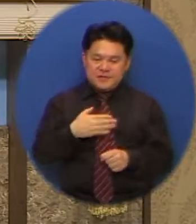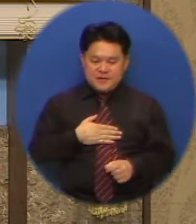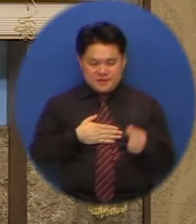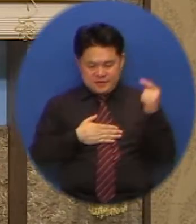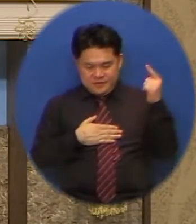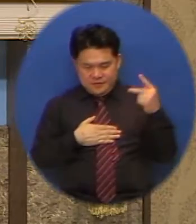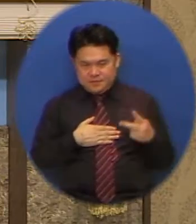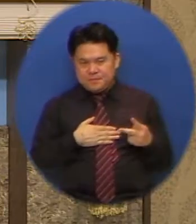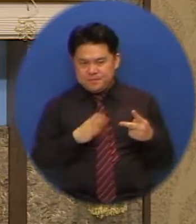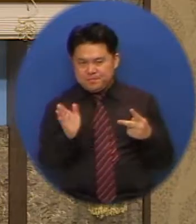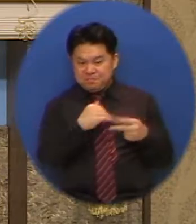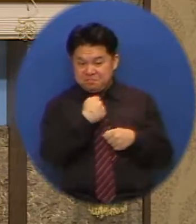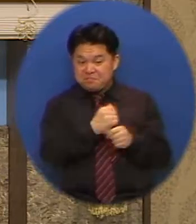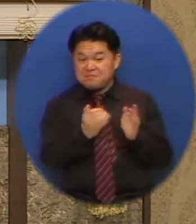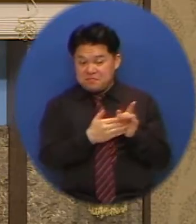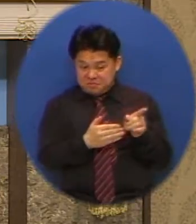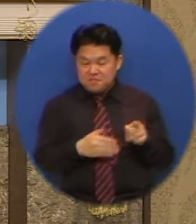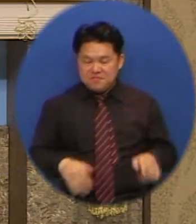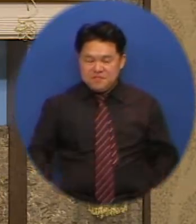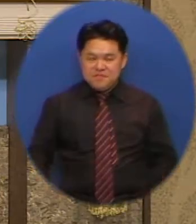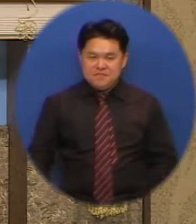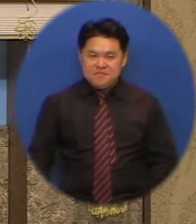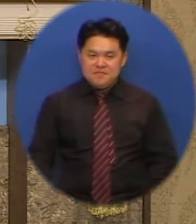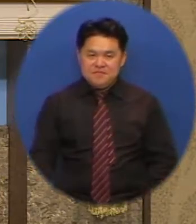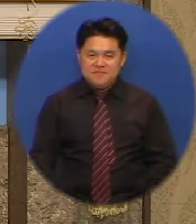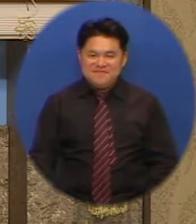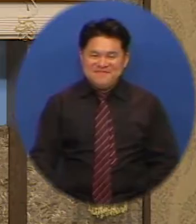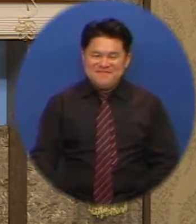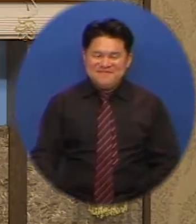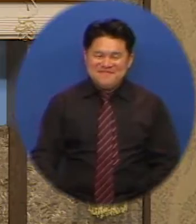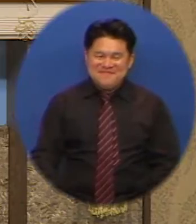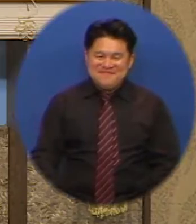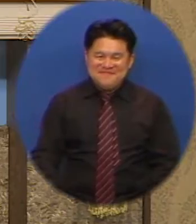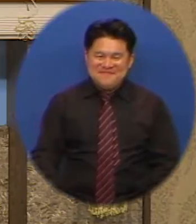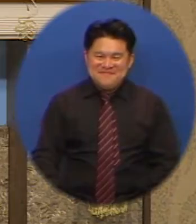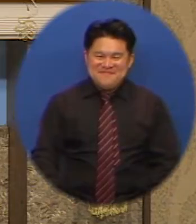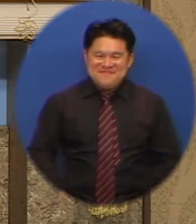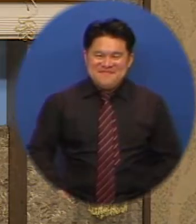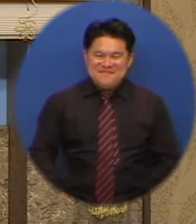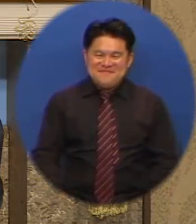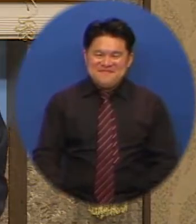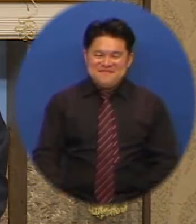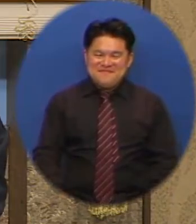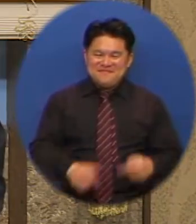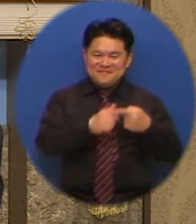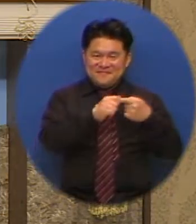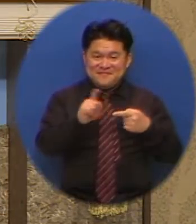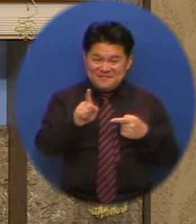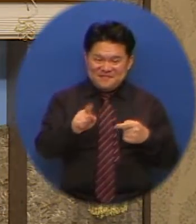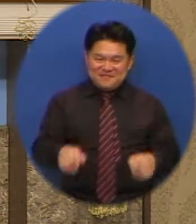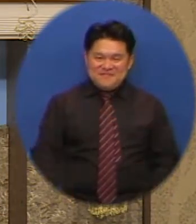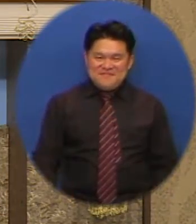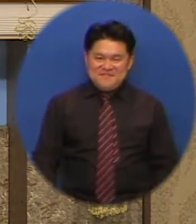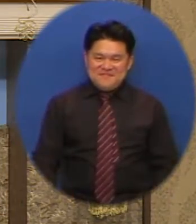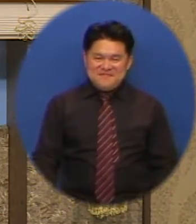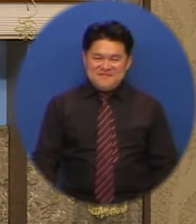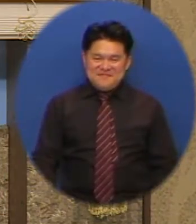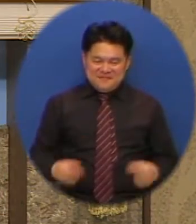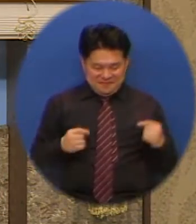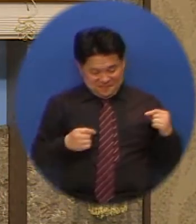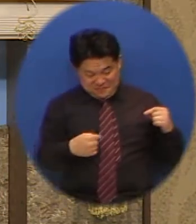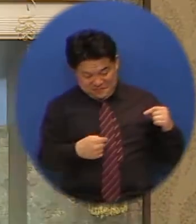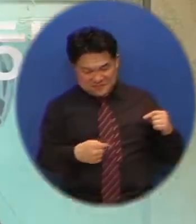이렇게 논리를 네. 개발을 했습니다. 네, 네. 하나는 네. 여기